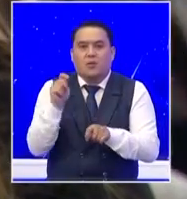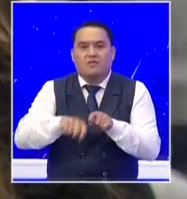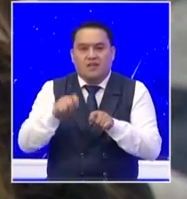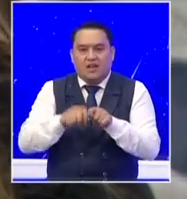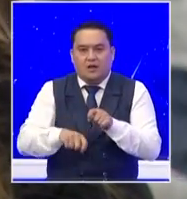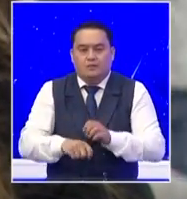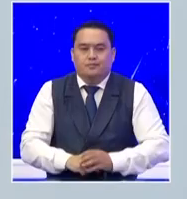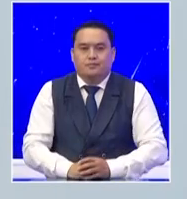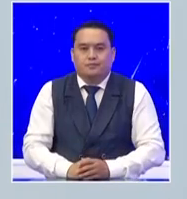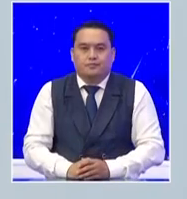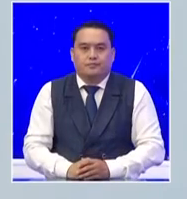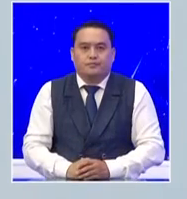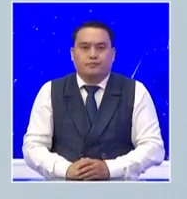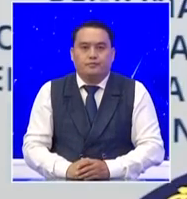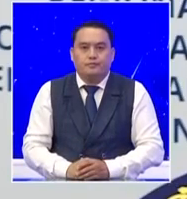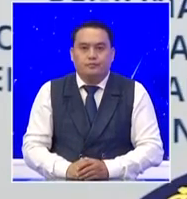проверок.